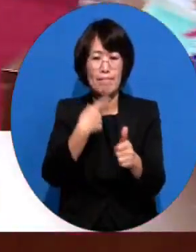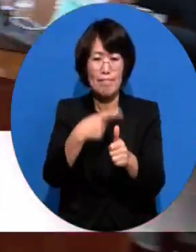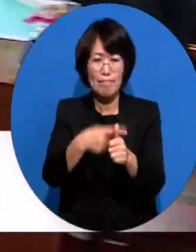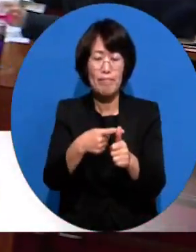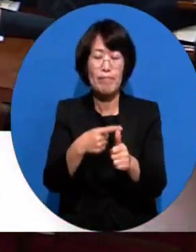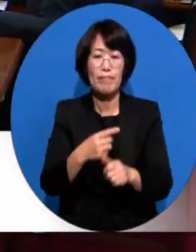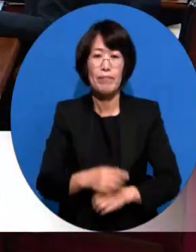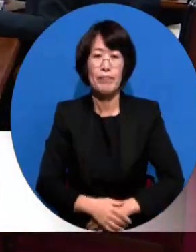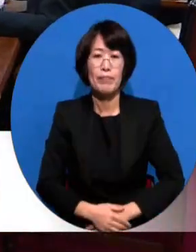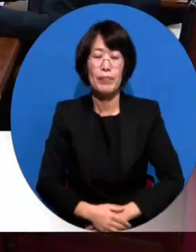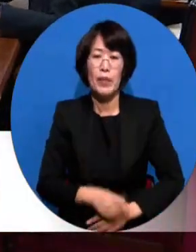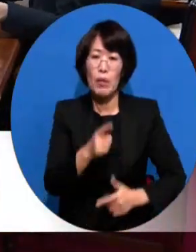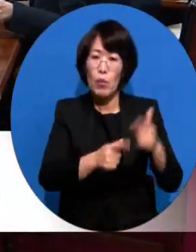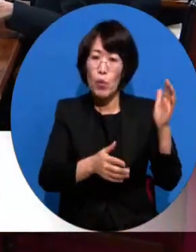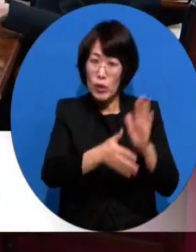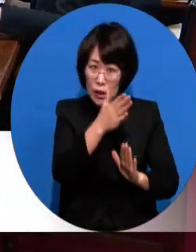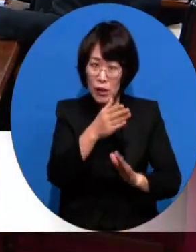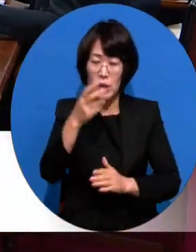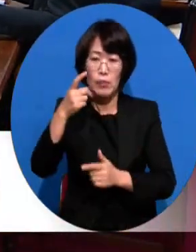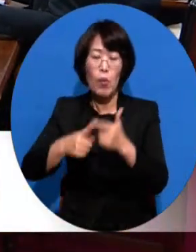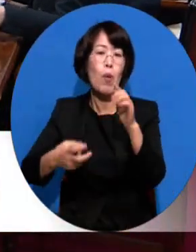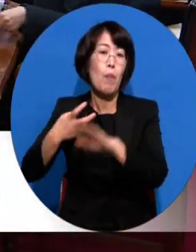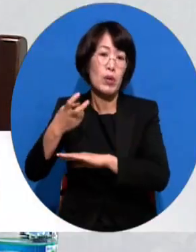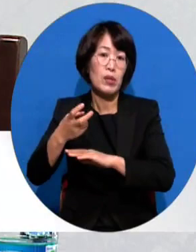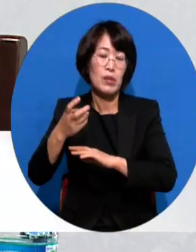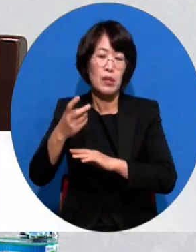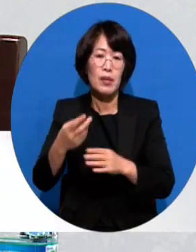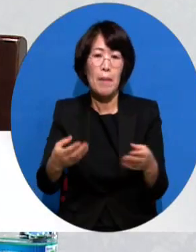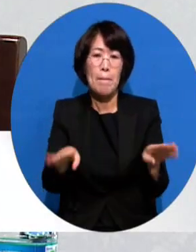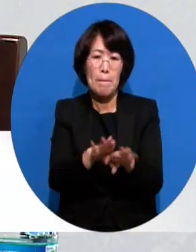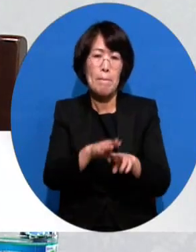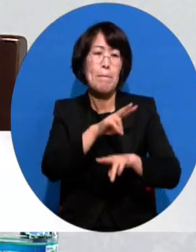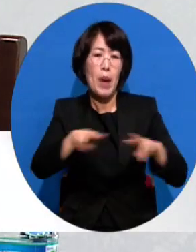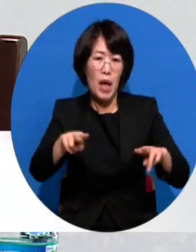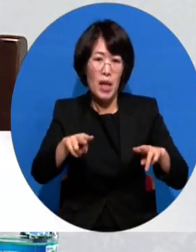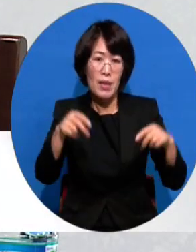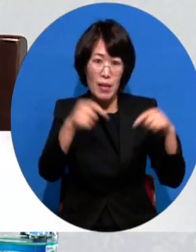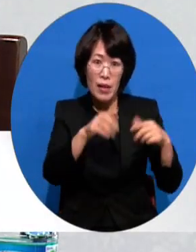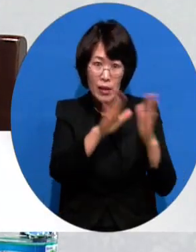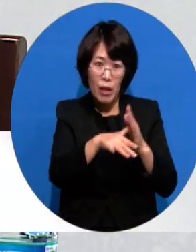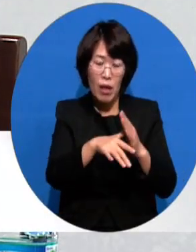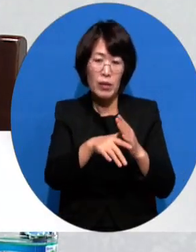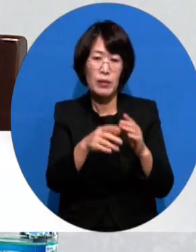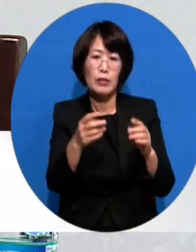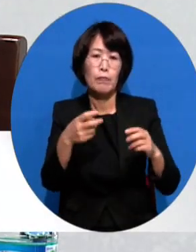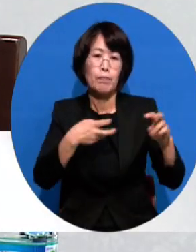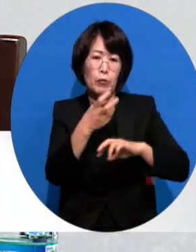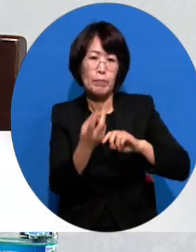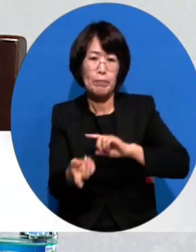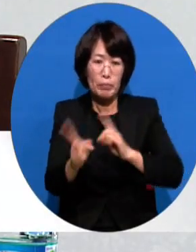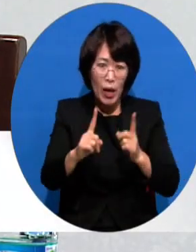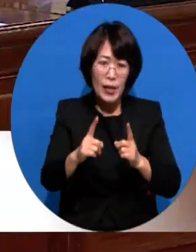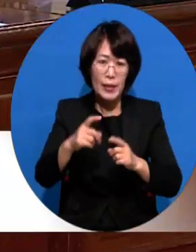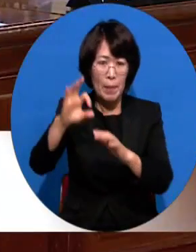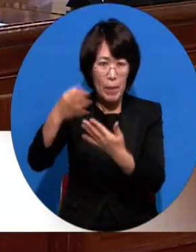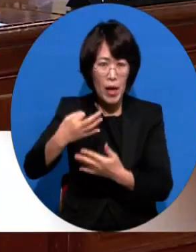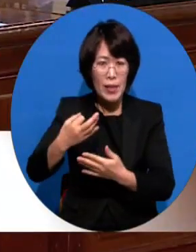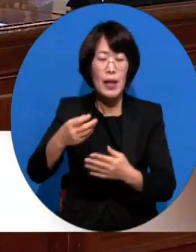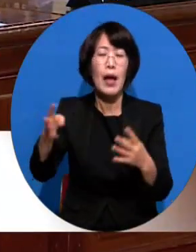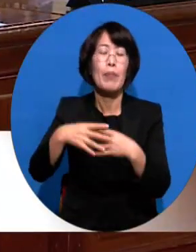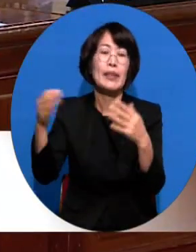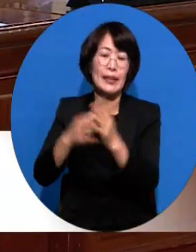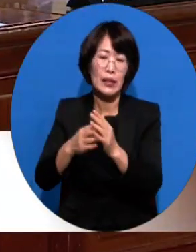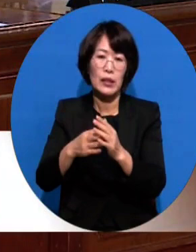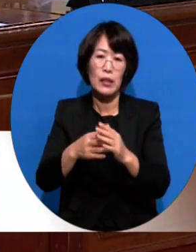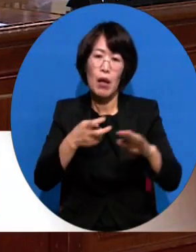있습니다. 목포시와 버스회사 등은 파업 종결 협상에서 운행 재개, 임금 인상 등의 합의함에 따라